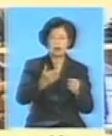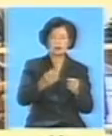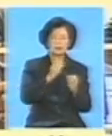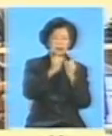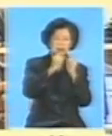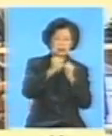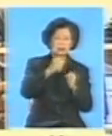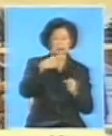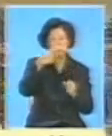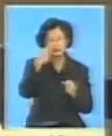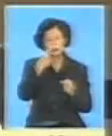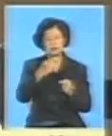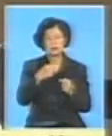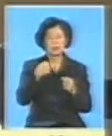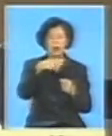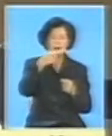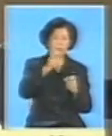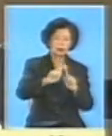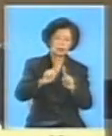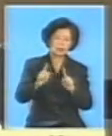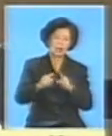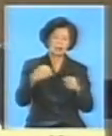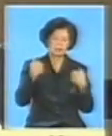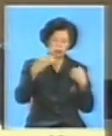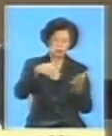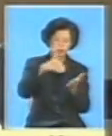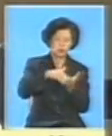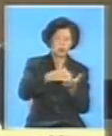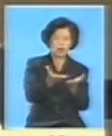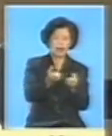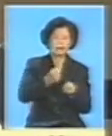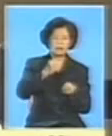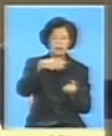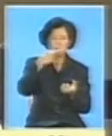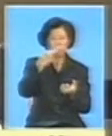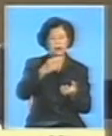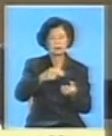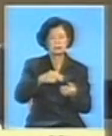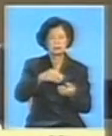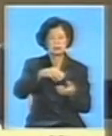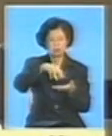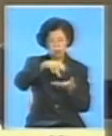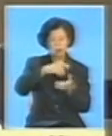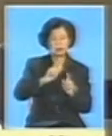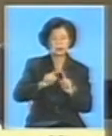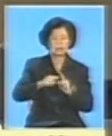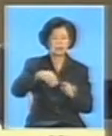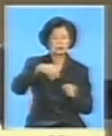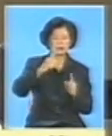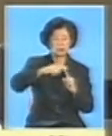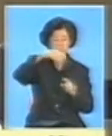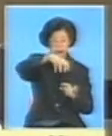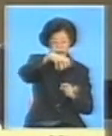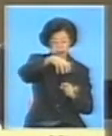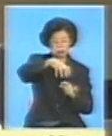งจากคำร้องเรียนอะไรต่างๆแล้วแต่ที่เรามีการตั้งศูนย์รับการร้องเรียนนะครับที่สำนักนายกรัฐมนตรี 80,000 ก